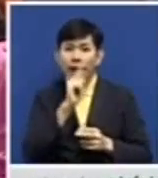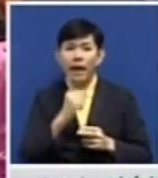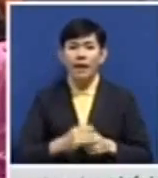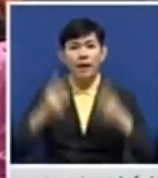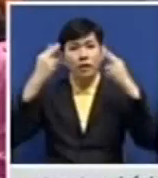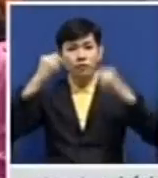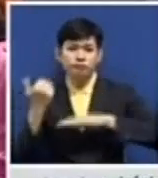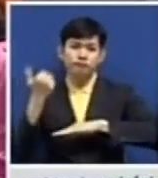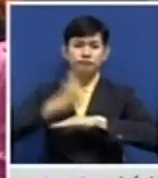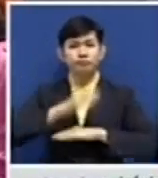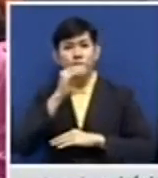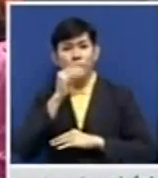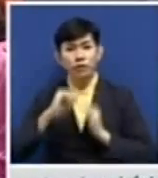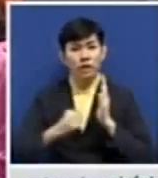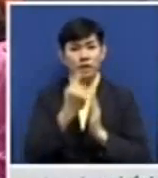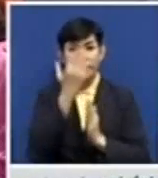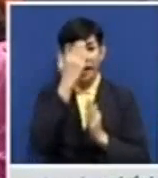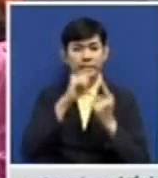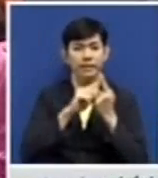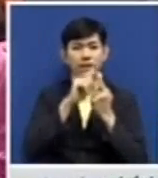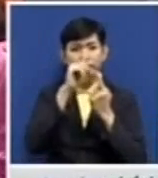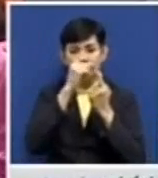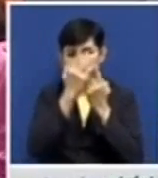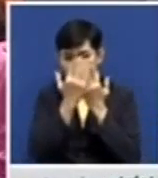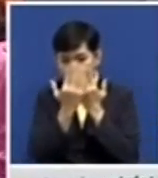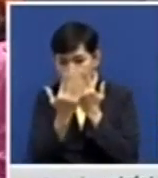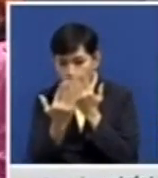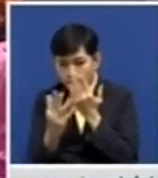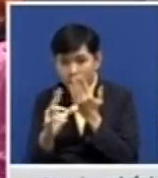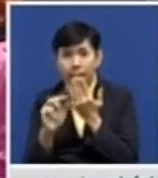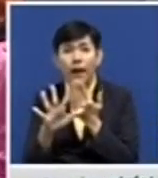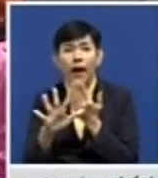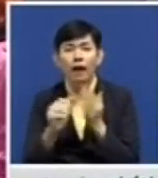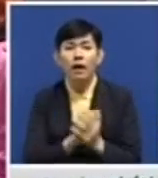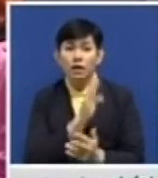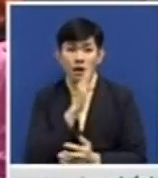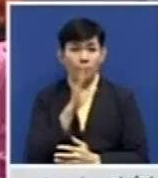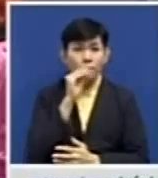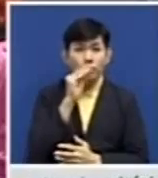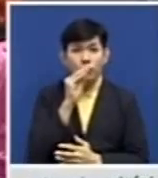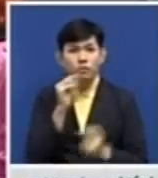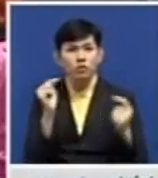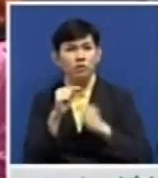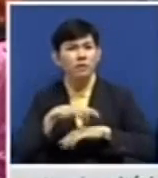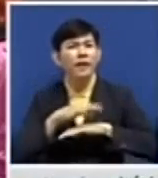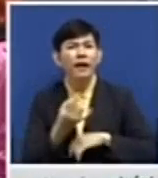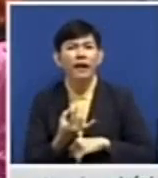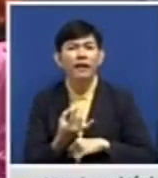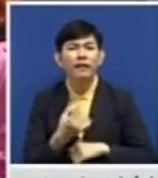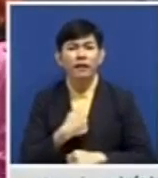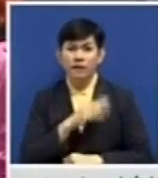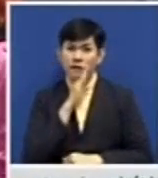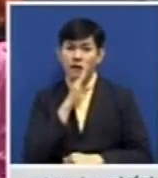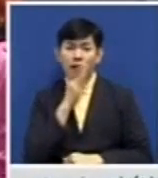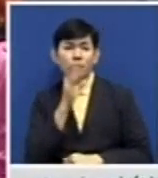พูดเนี่ยตั้งแต่หน้า1ไปจนถึงหน้า35แล้วท่านมาพูดในสถานภาพอะไรผมว่าการกล่